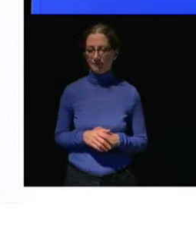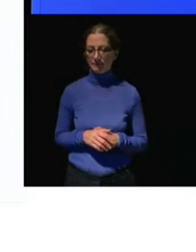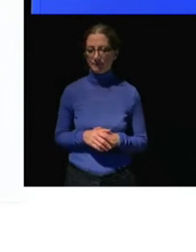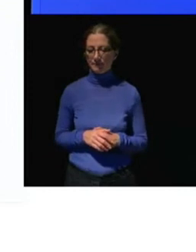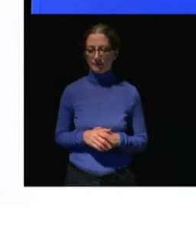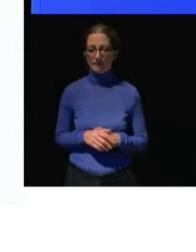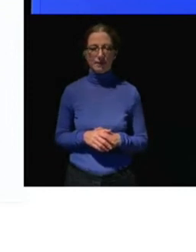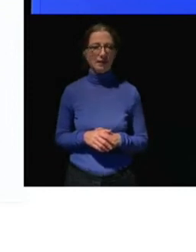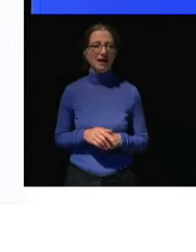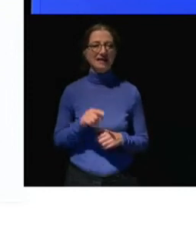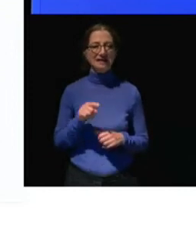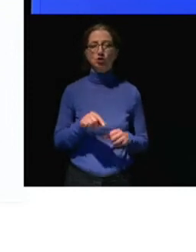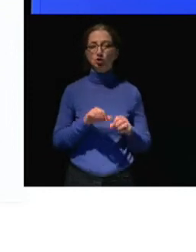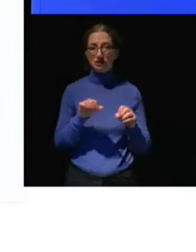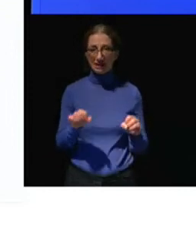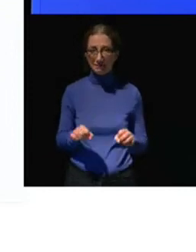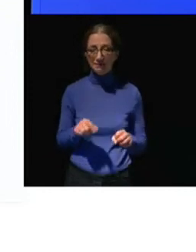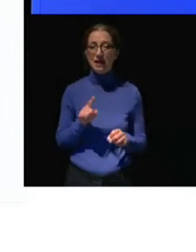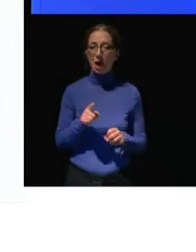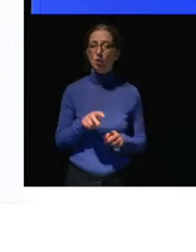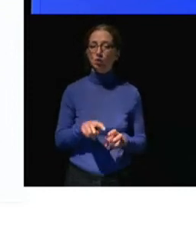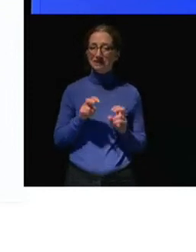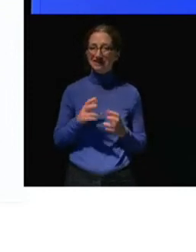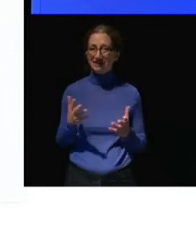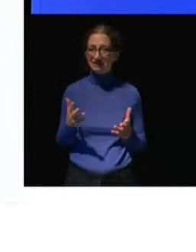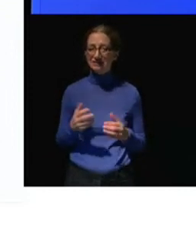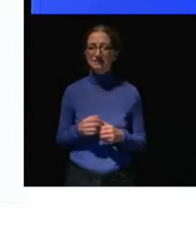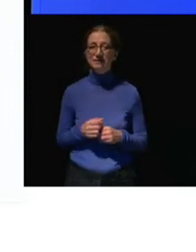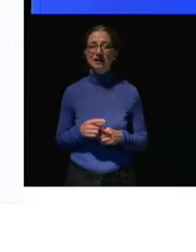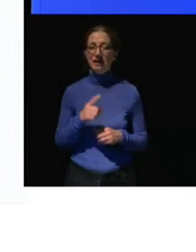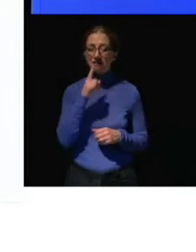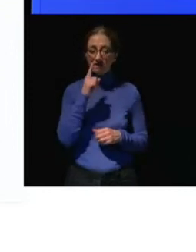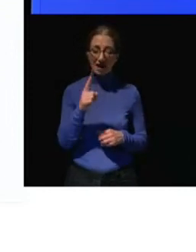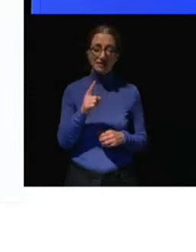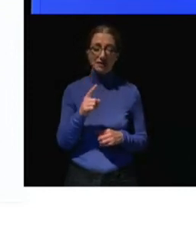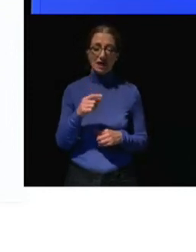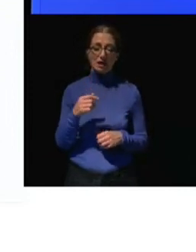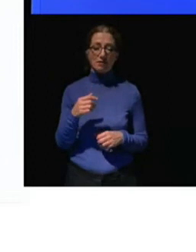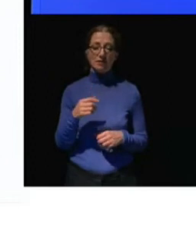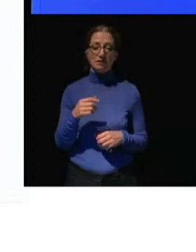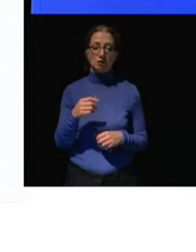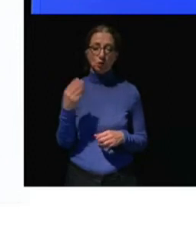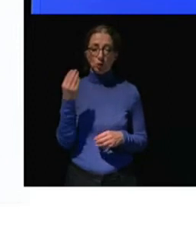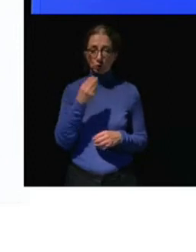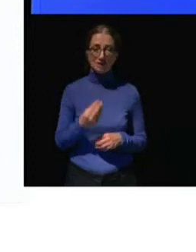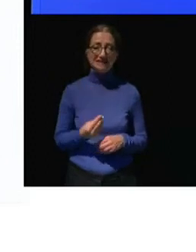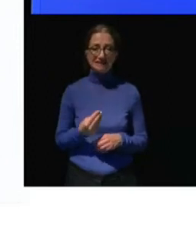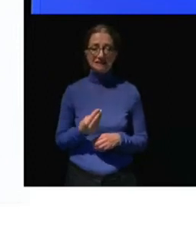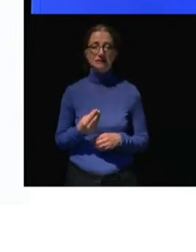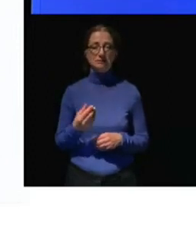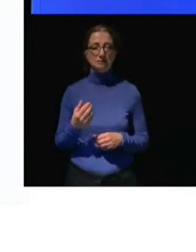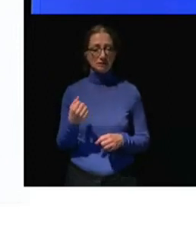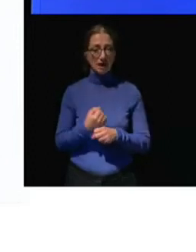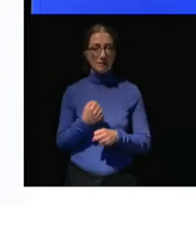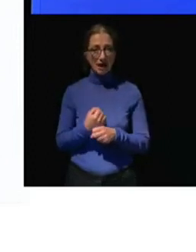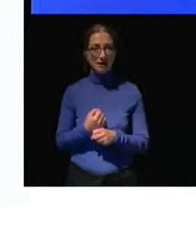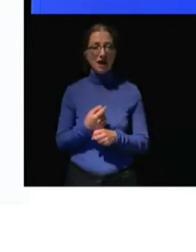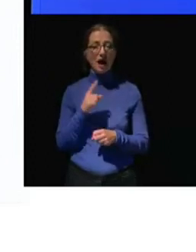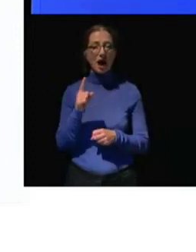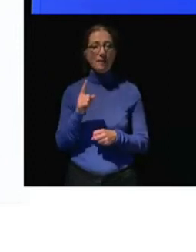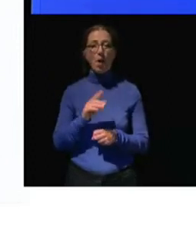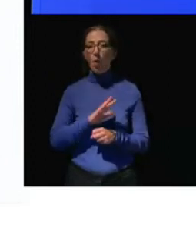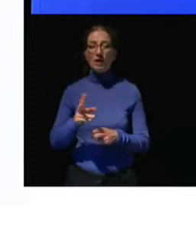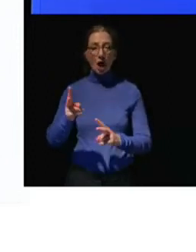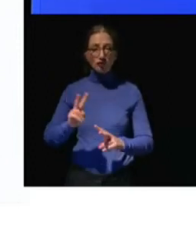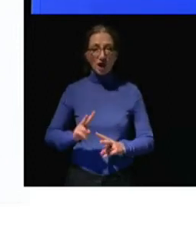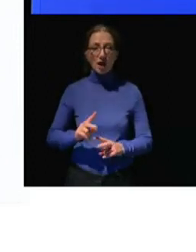Dieses System berücksichtigt auch, dass Kunstschaffende in Phasen der Erwerbslosigkeit ihren künstlerischen Aktivitäten trotzdem nachgehen müssen, um